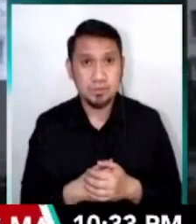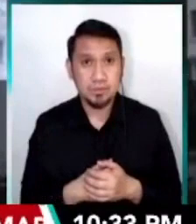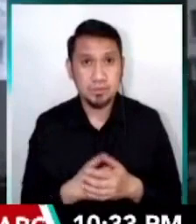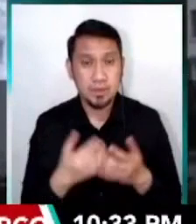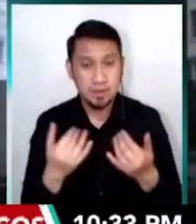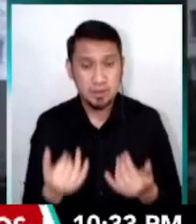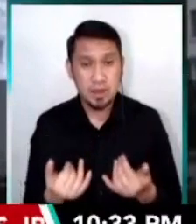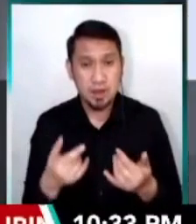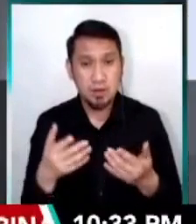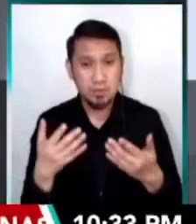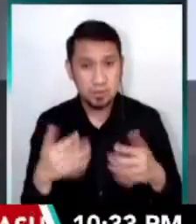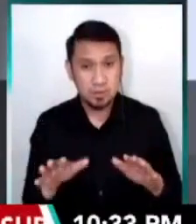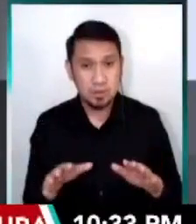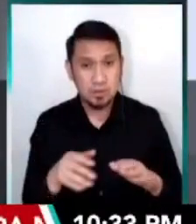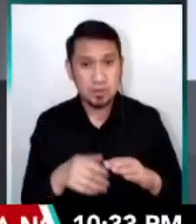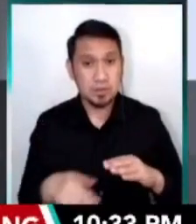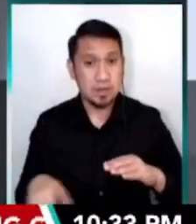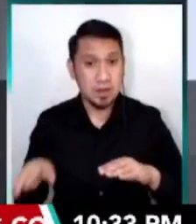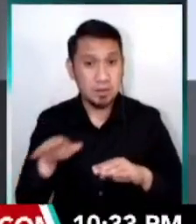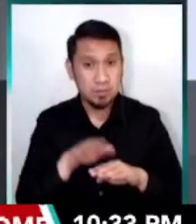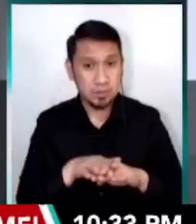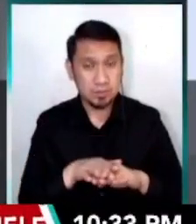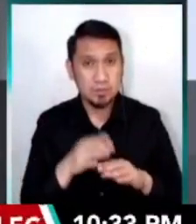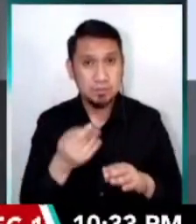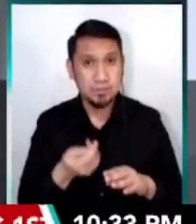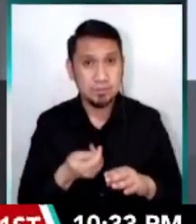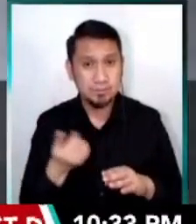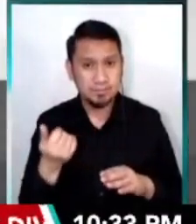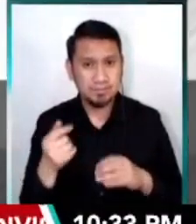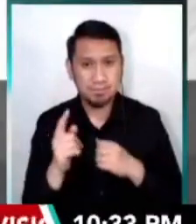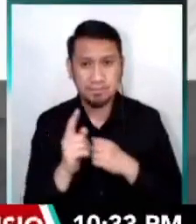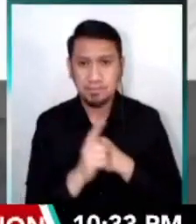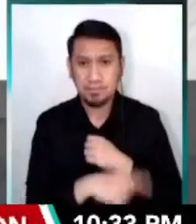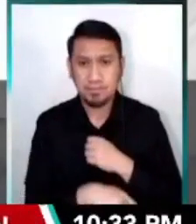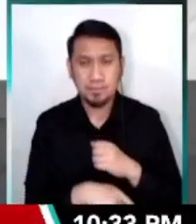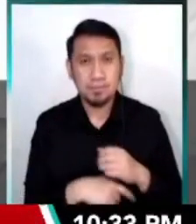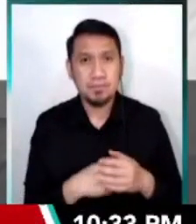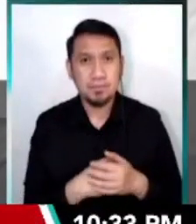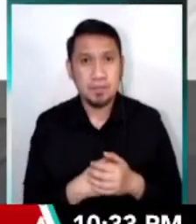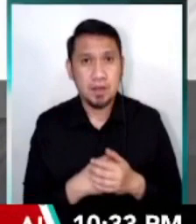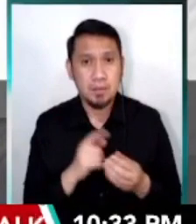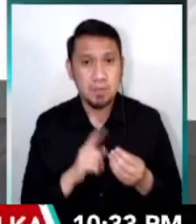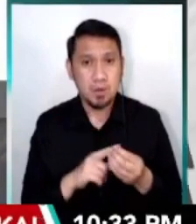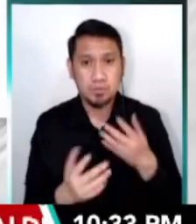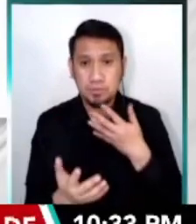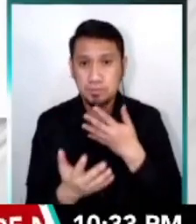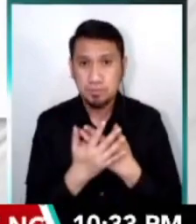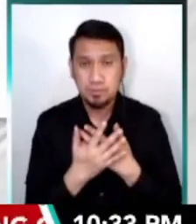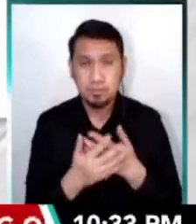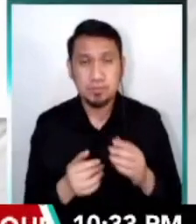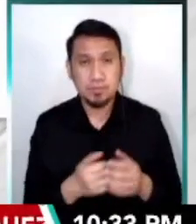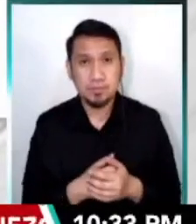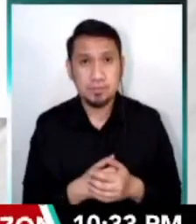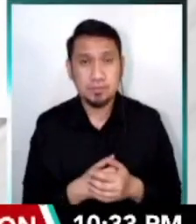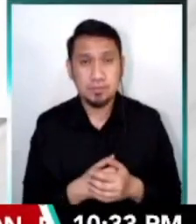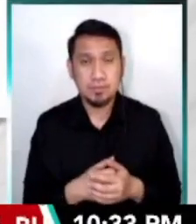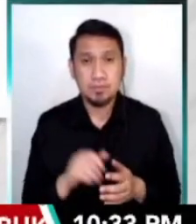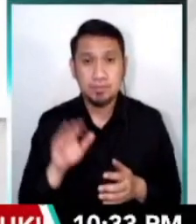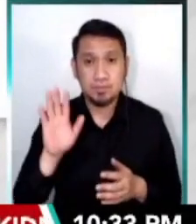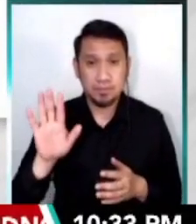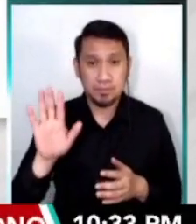desisyon ng Court of Appeals na nagtanggal sa parusang pagkakakulong. Sabi pa ng debisyon, na kay Marcos ang lahat